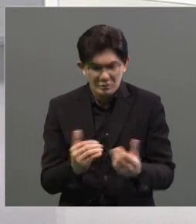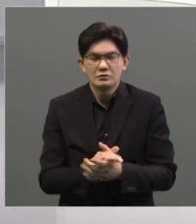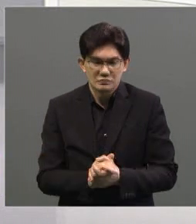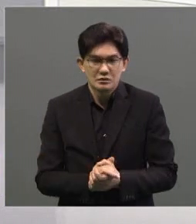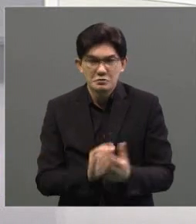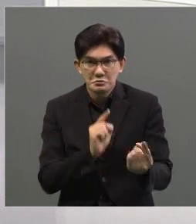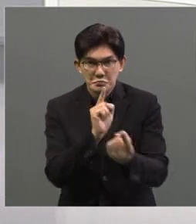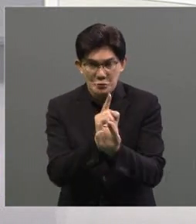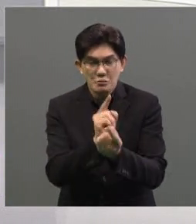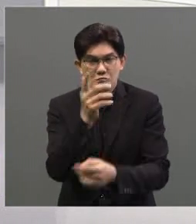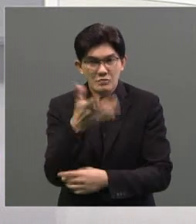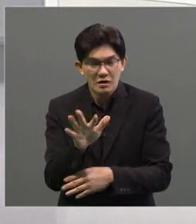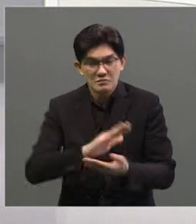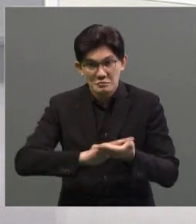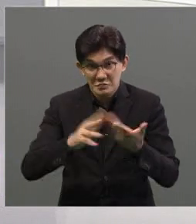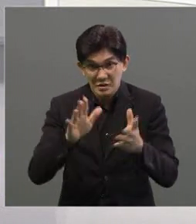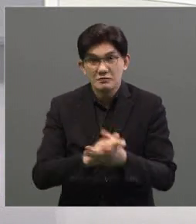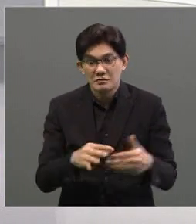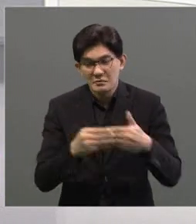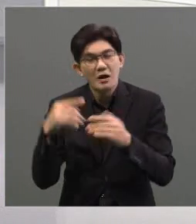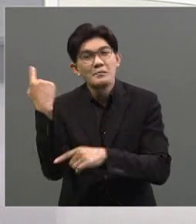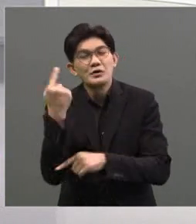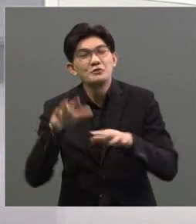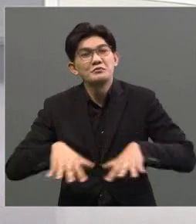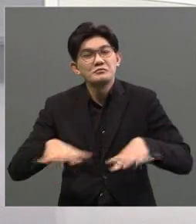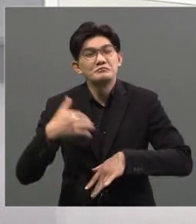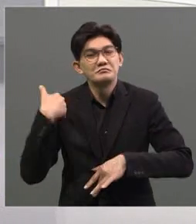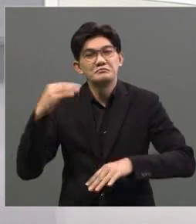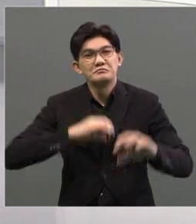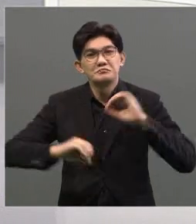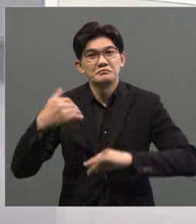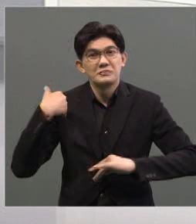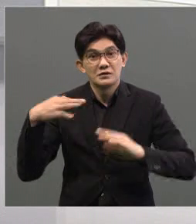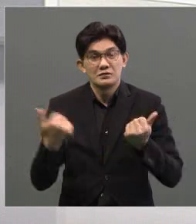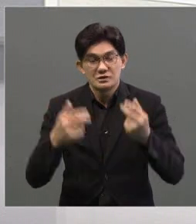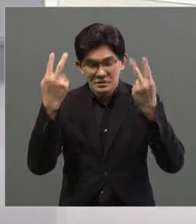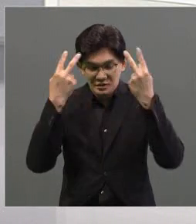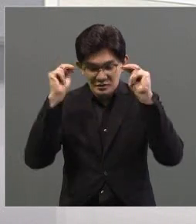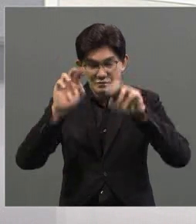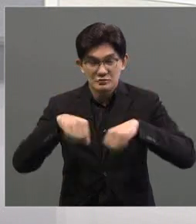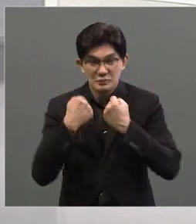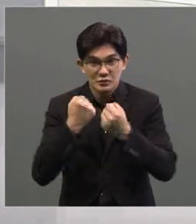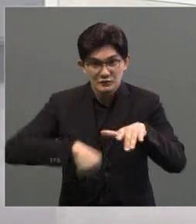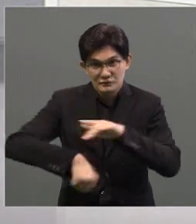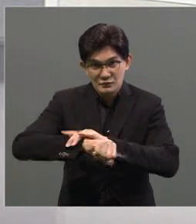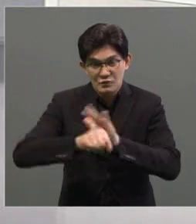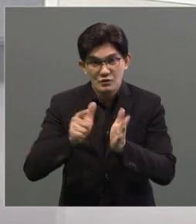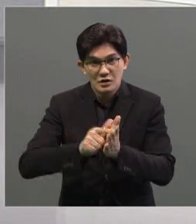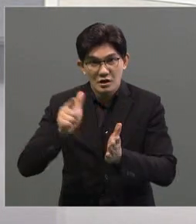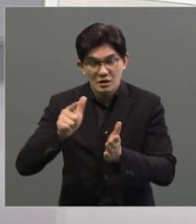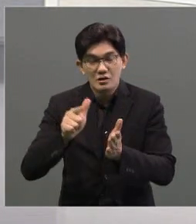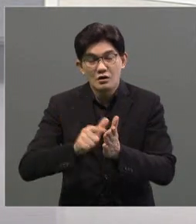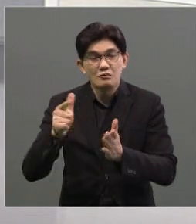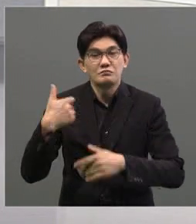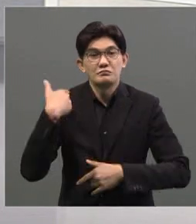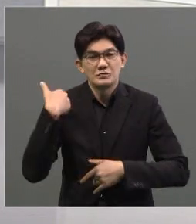ะฮะล่าสุดเจอตัวแล้วนะฮะเรียบร้อย พากันไปเที่ยวเฉย ๆปลอดภัยดีรวมถึงการลาออกของนายกสมาคมฟุตบอลหลังจากที่อาจจะทำผลงานได้ไม่ดี